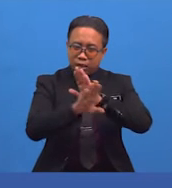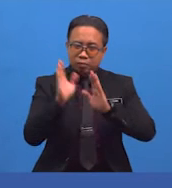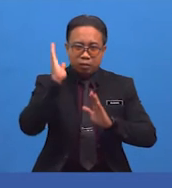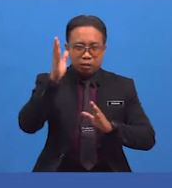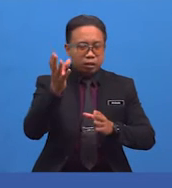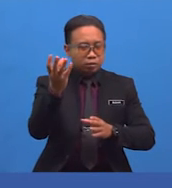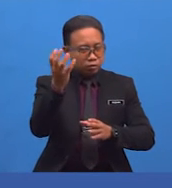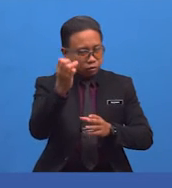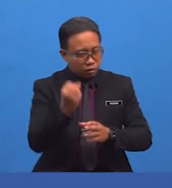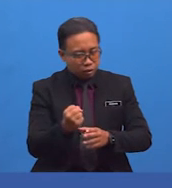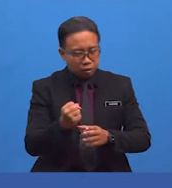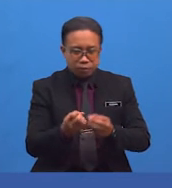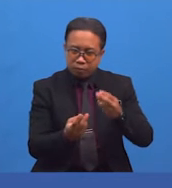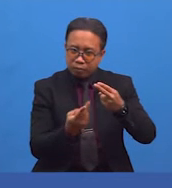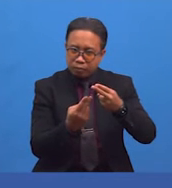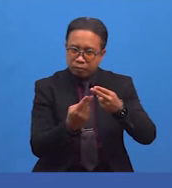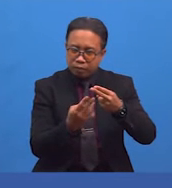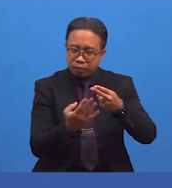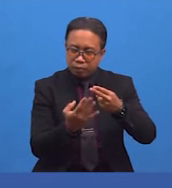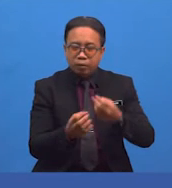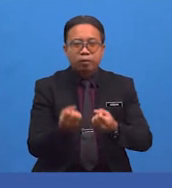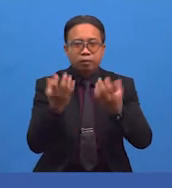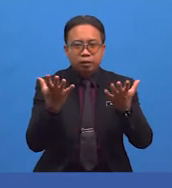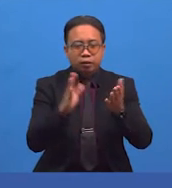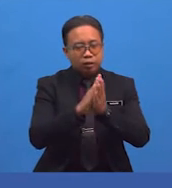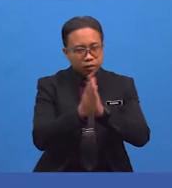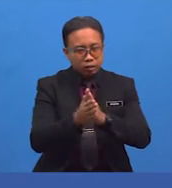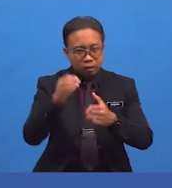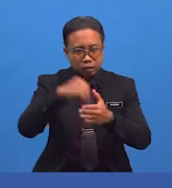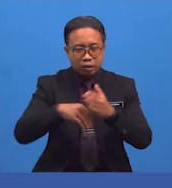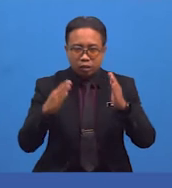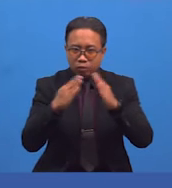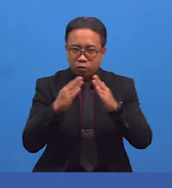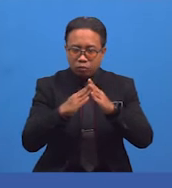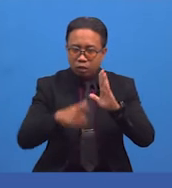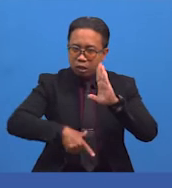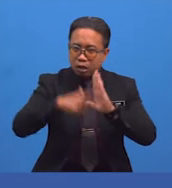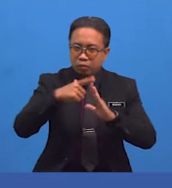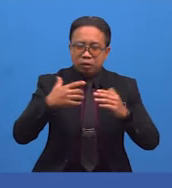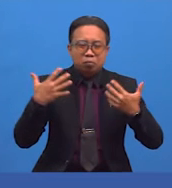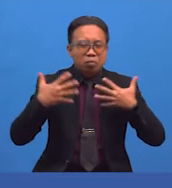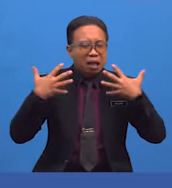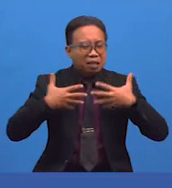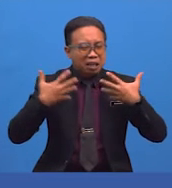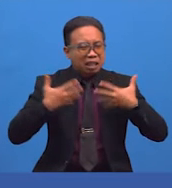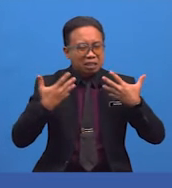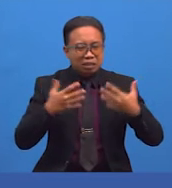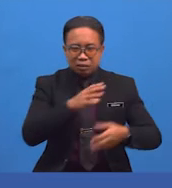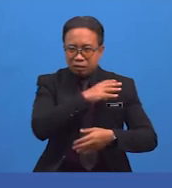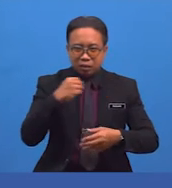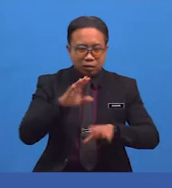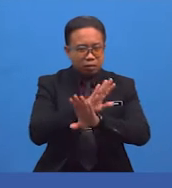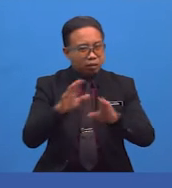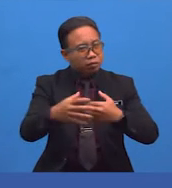menyerap lebih banyak haba dan menjadikan keadaan dalam rumah lebih panas dan